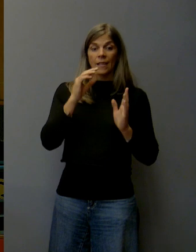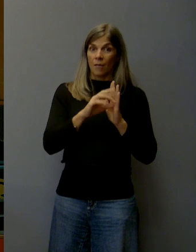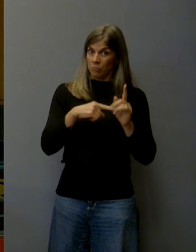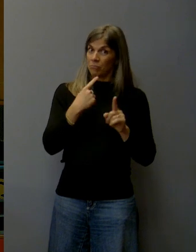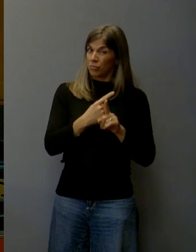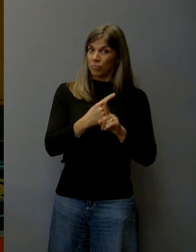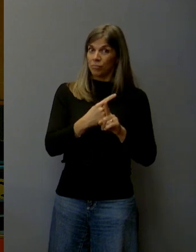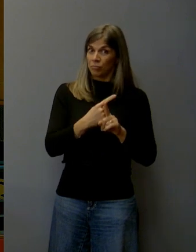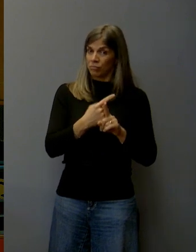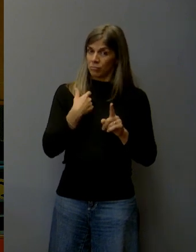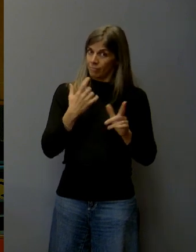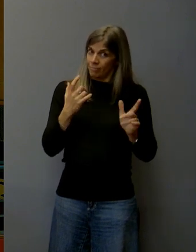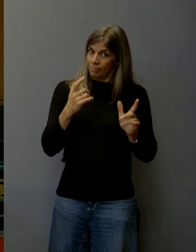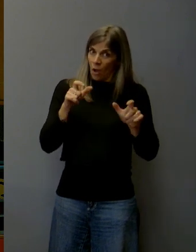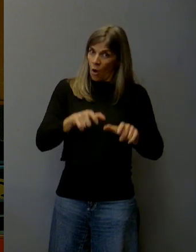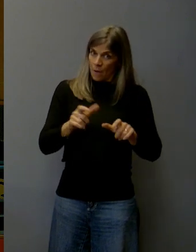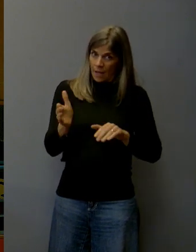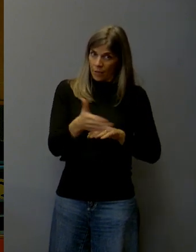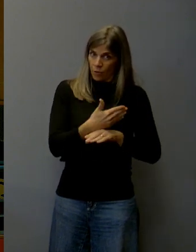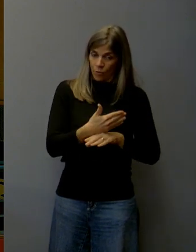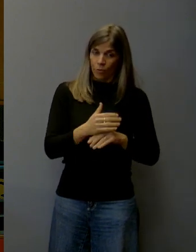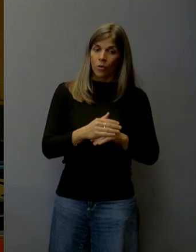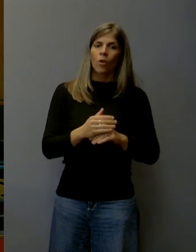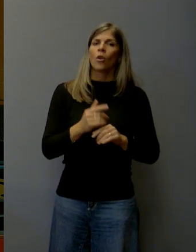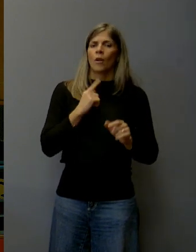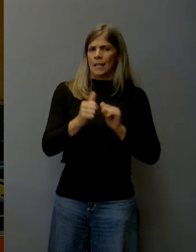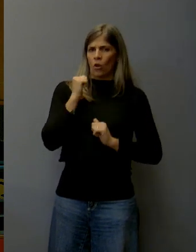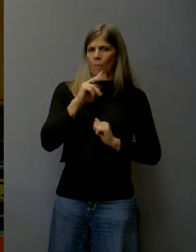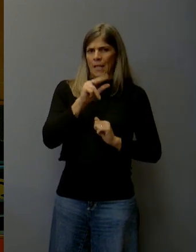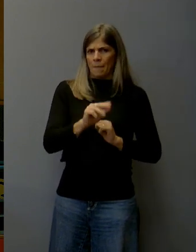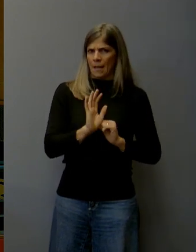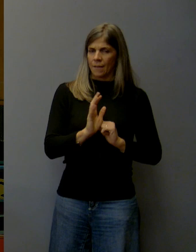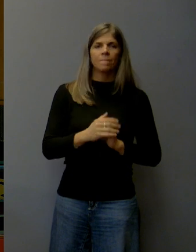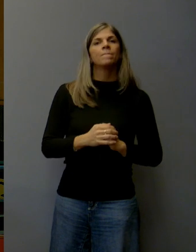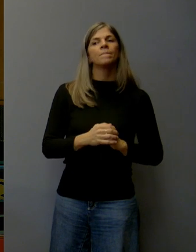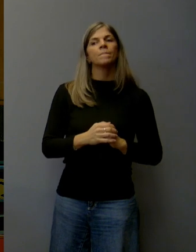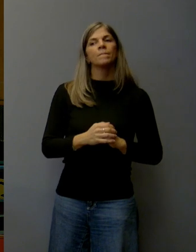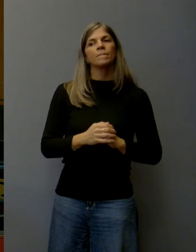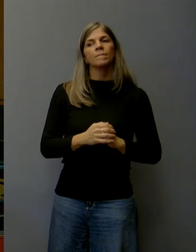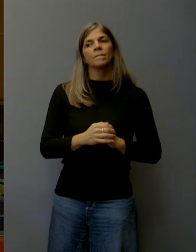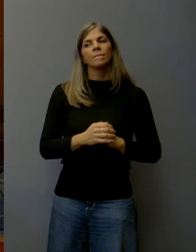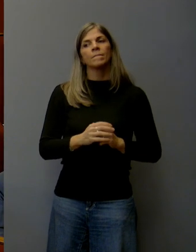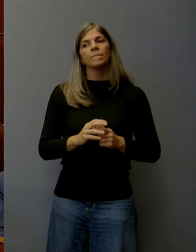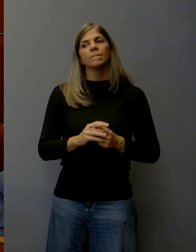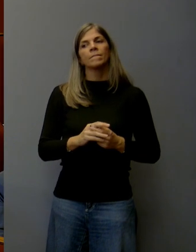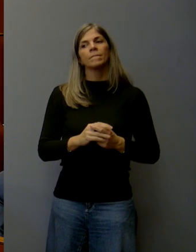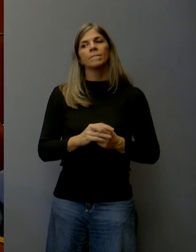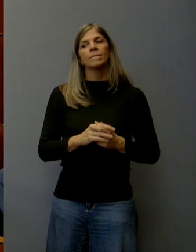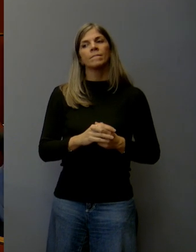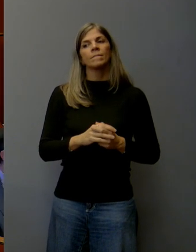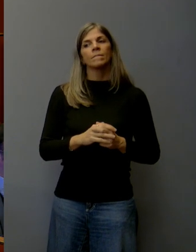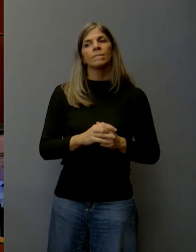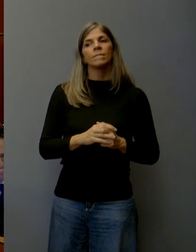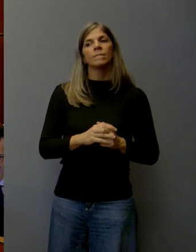vedo costretto cioè no no lo dico lo dico preventivamente No cioè almeno così però perché